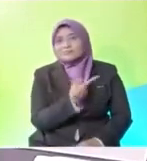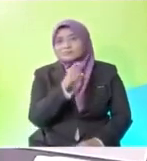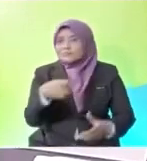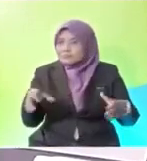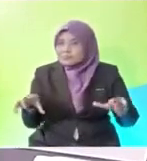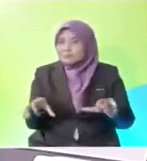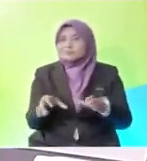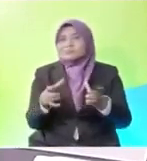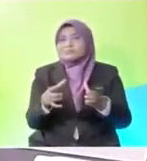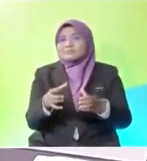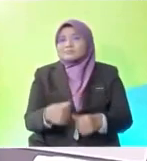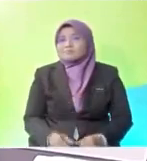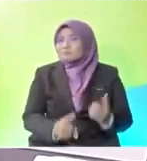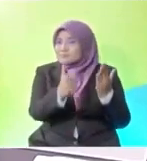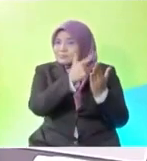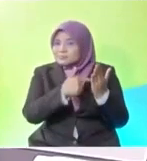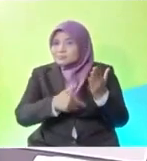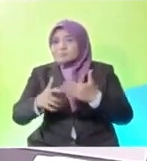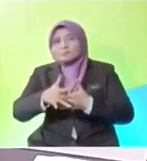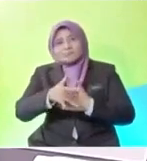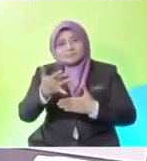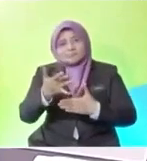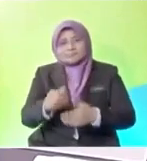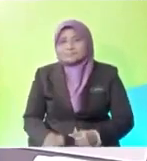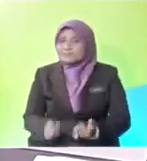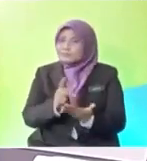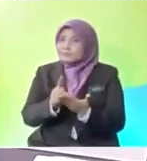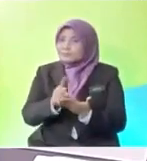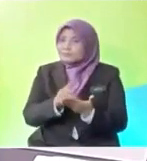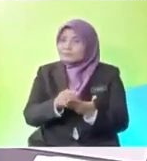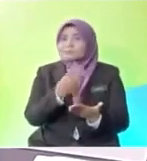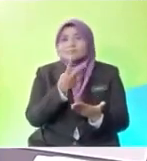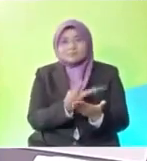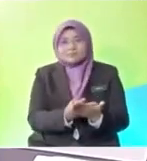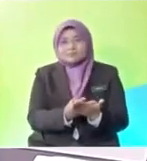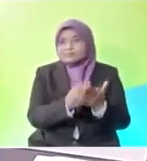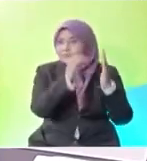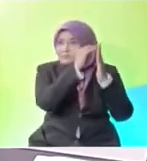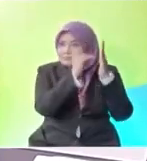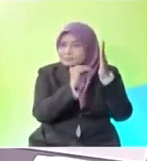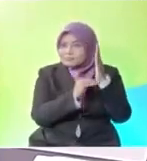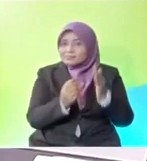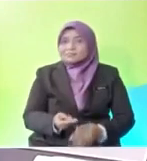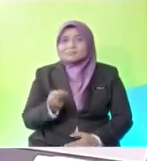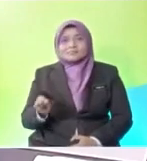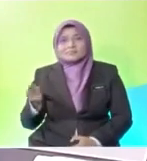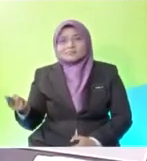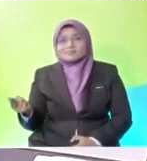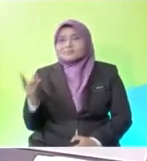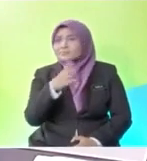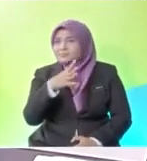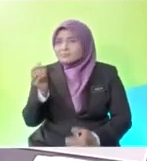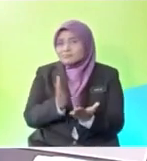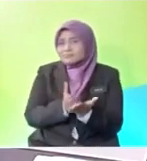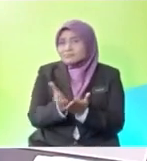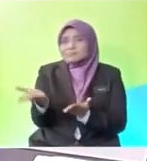sebagai contoh adalah karangan awal ada anggaran kos Nah ada alat dan bahan ya dan seterusnya